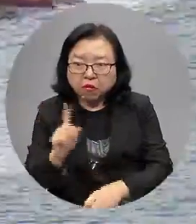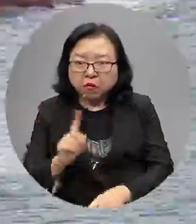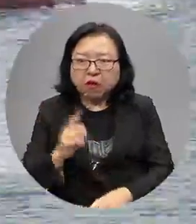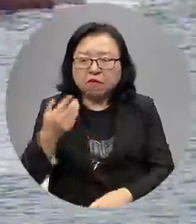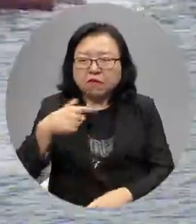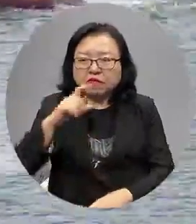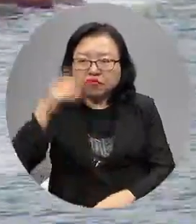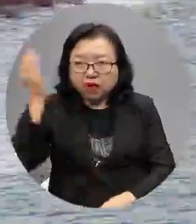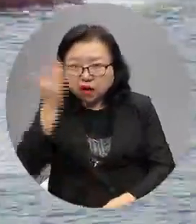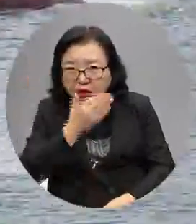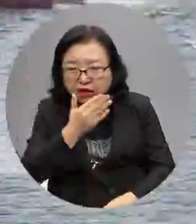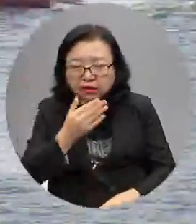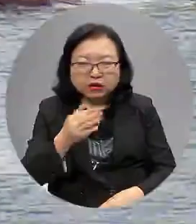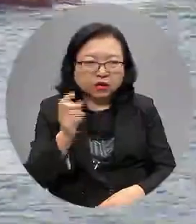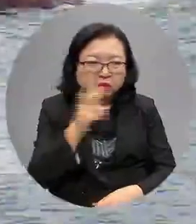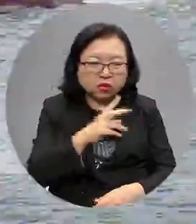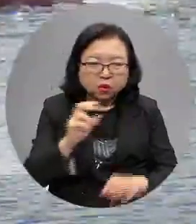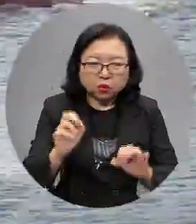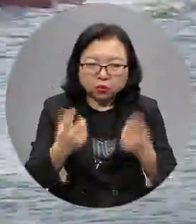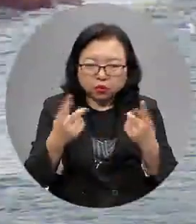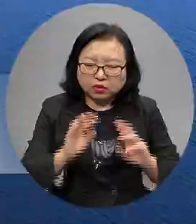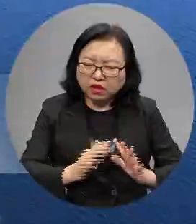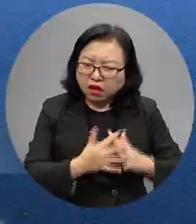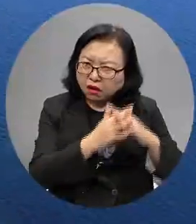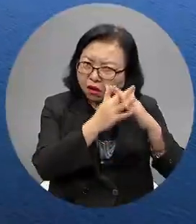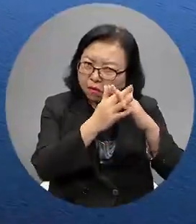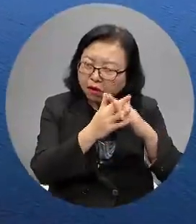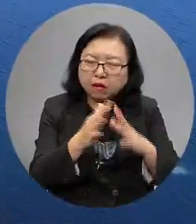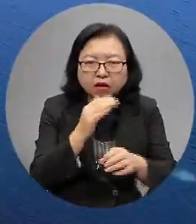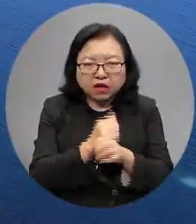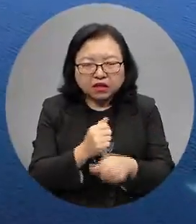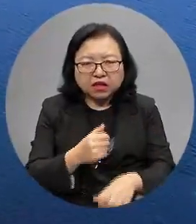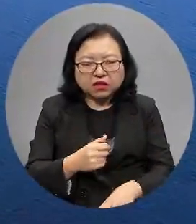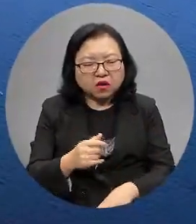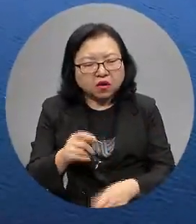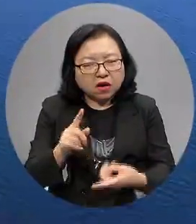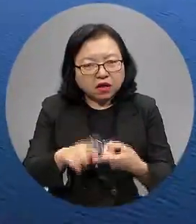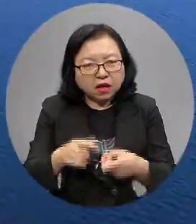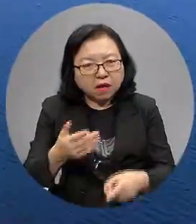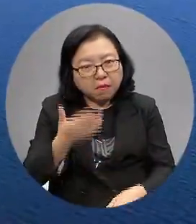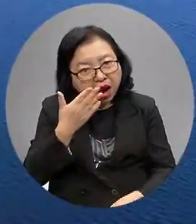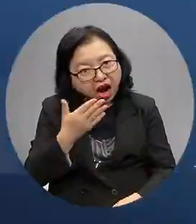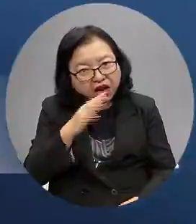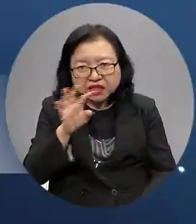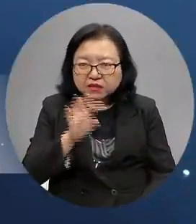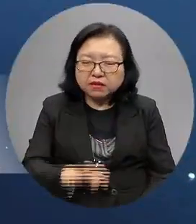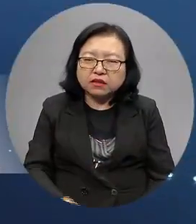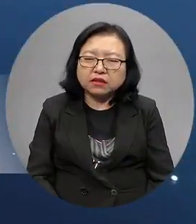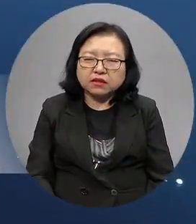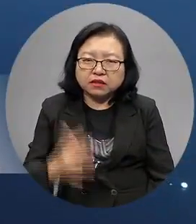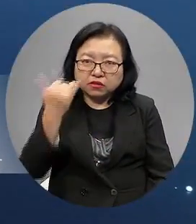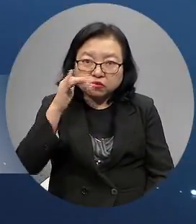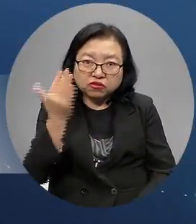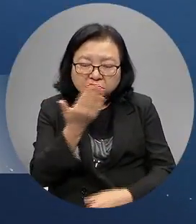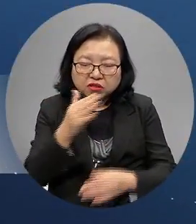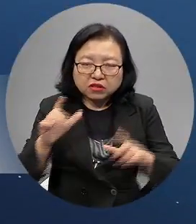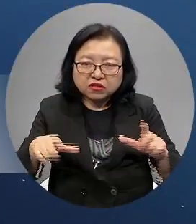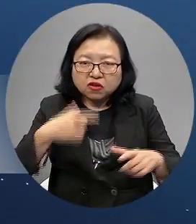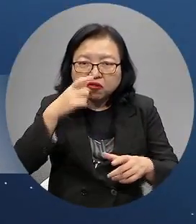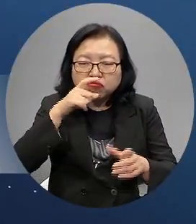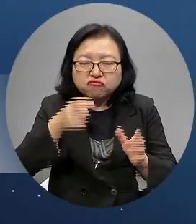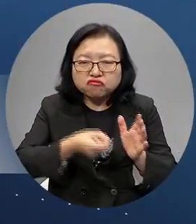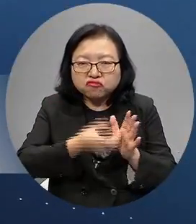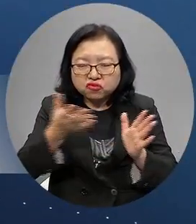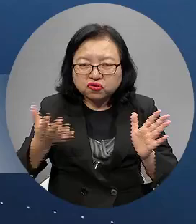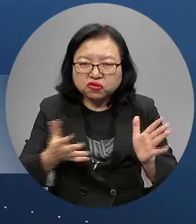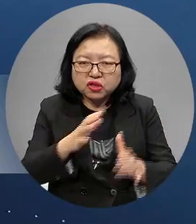개발을 추진한다는 것이어서 실효성 논란이 반복되고 있습니다. 충청권 식수원에 대한 오염 우려가 나오니 기존에